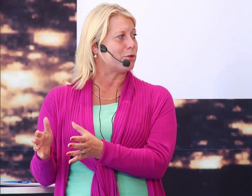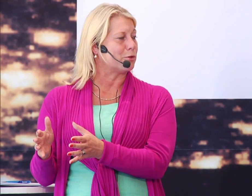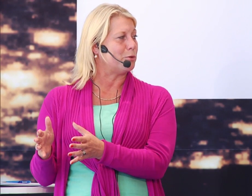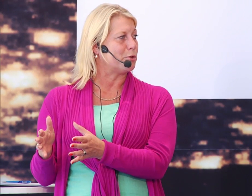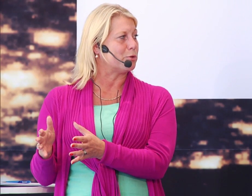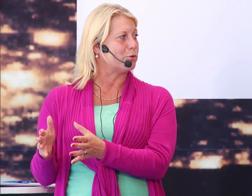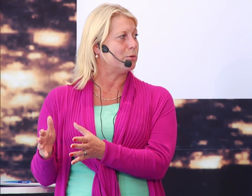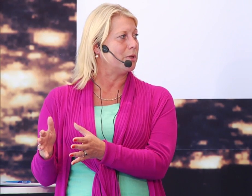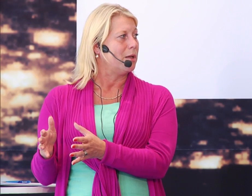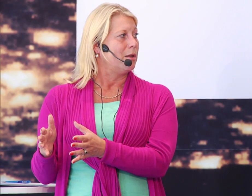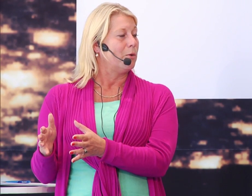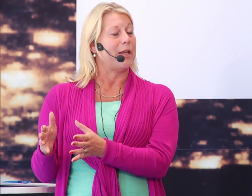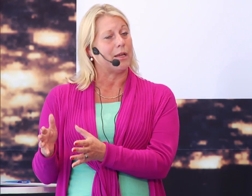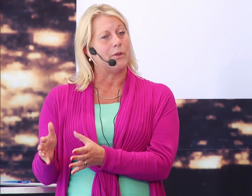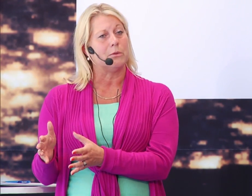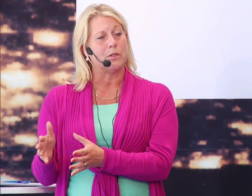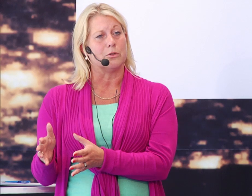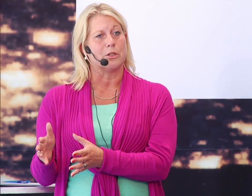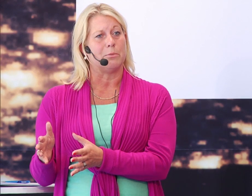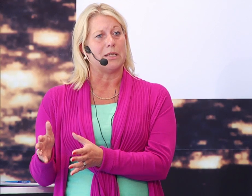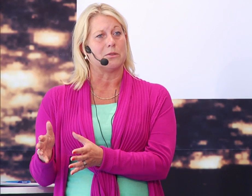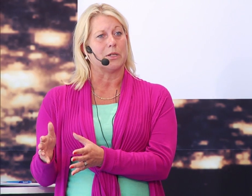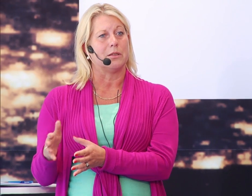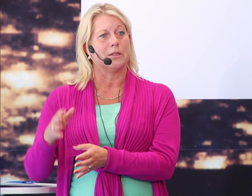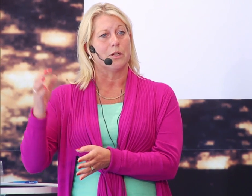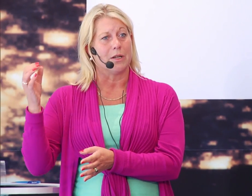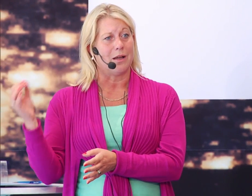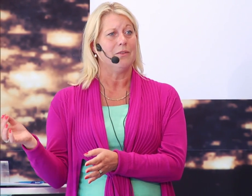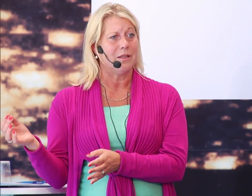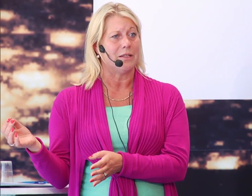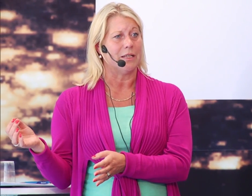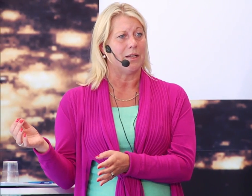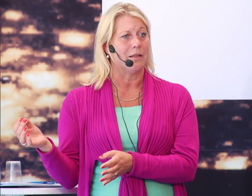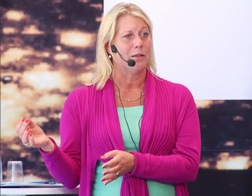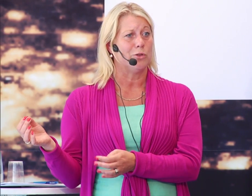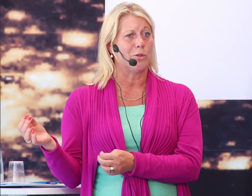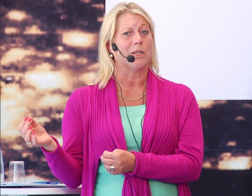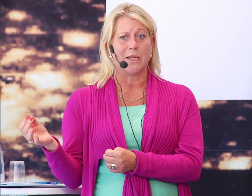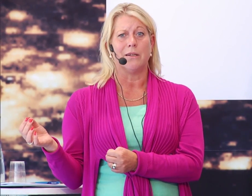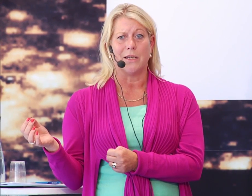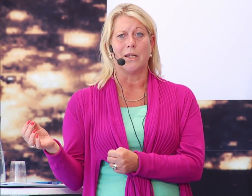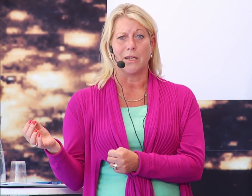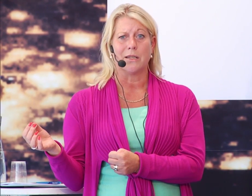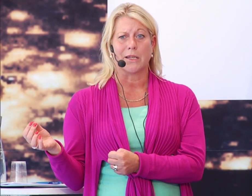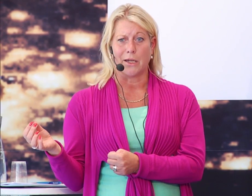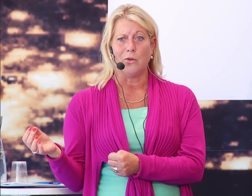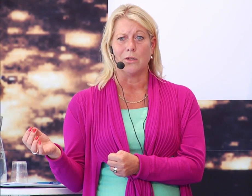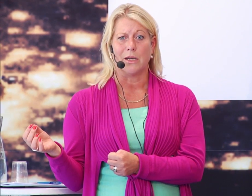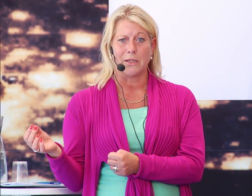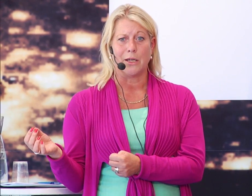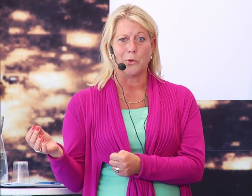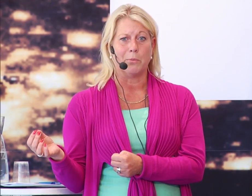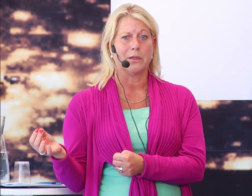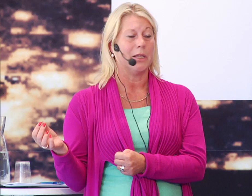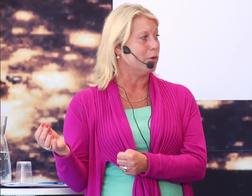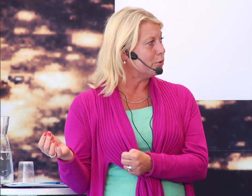nästa infrastrukturproposition. Och även om det nu skulle bli så att det skulle vara en annan regering, så tror jag att den regeringen är ganska glad